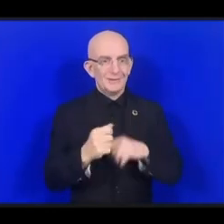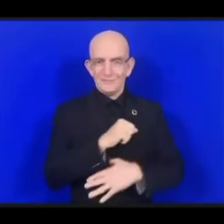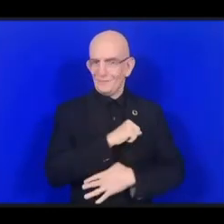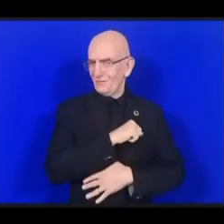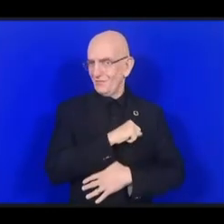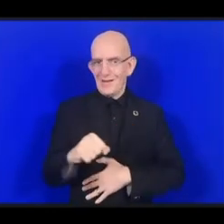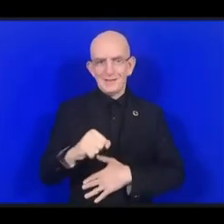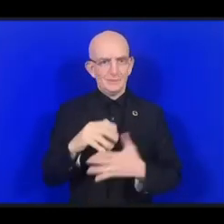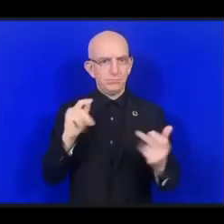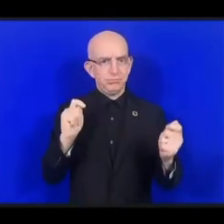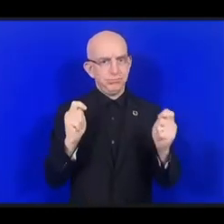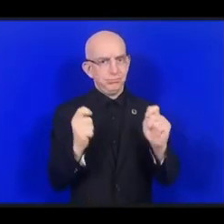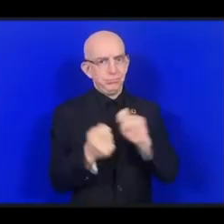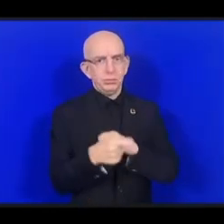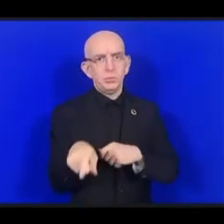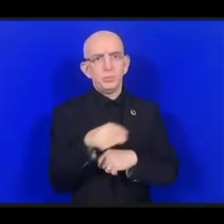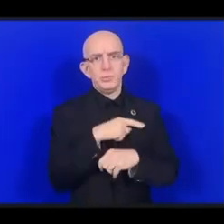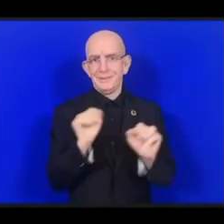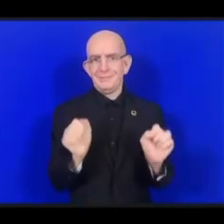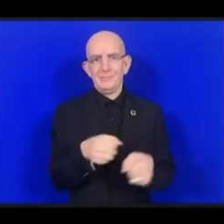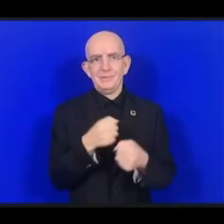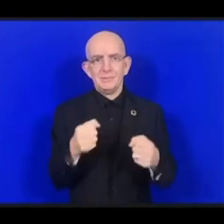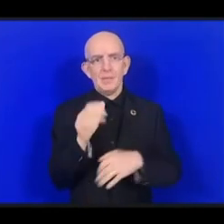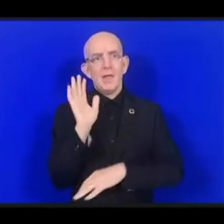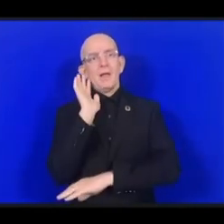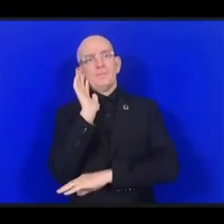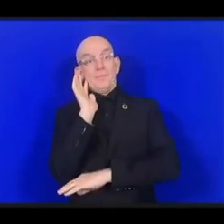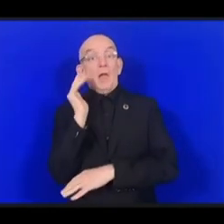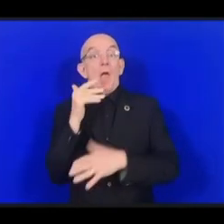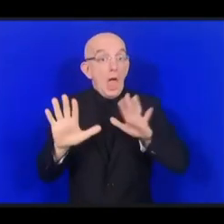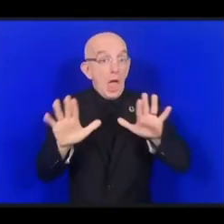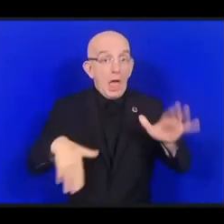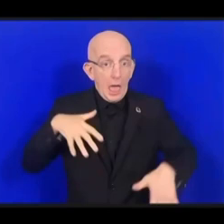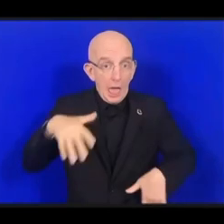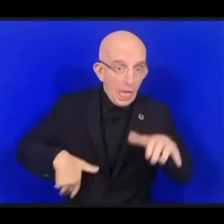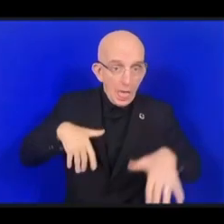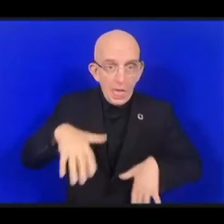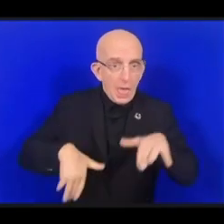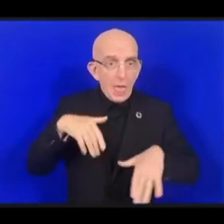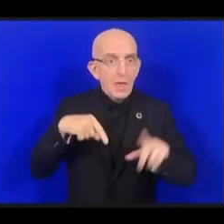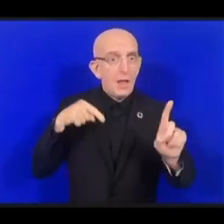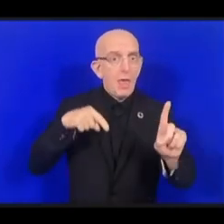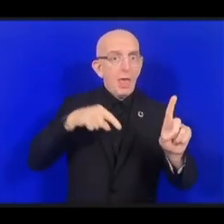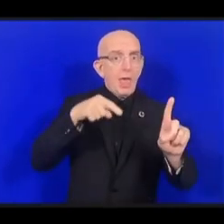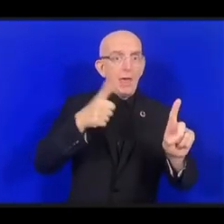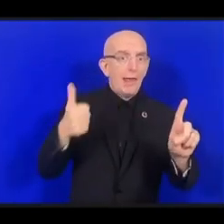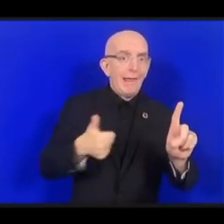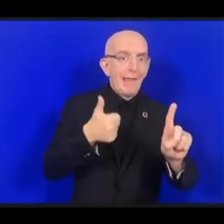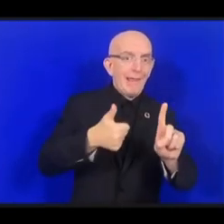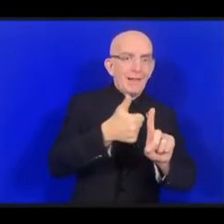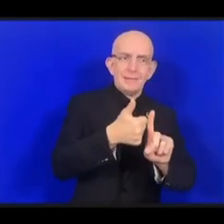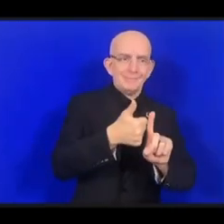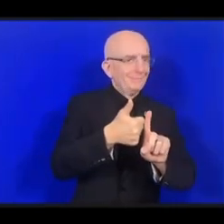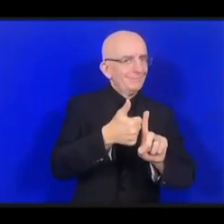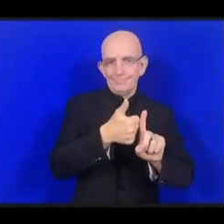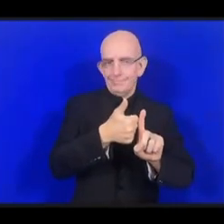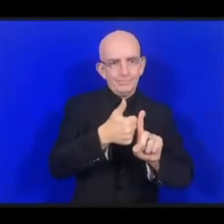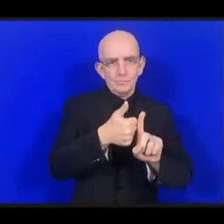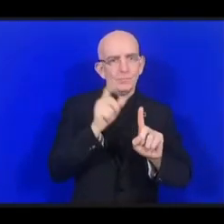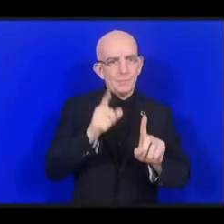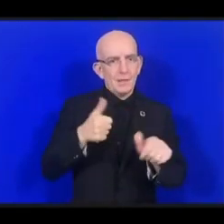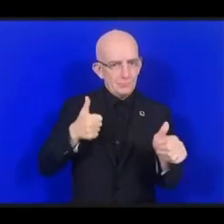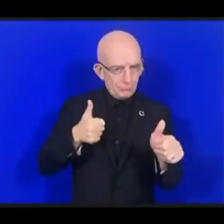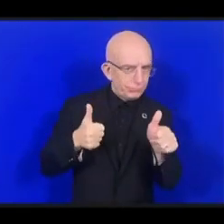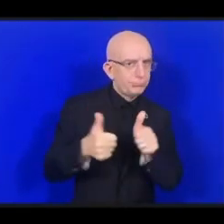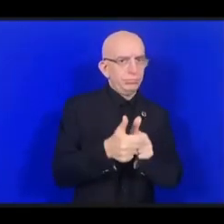よって私はこの場で議論が行われたことを心から歓迎し参加者の皆様方がそれを具体的に